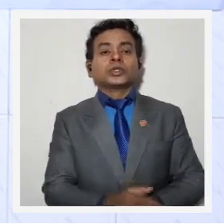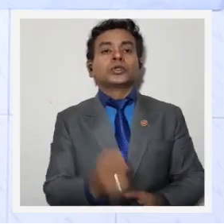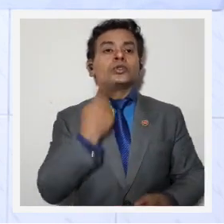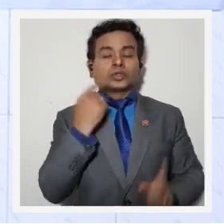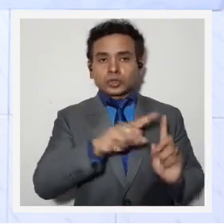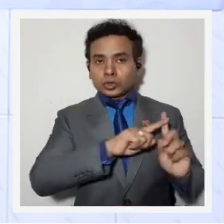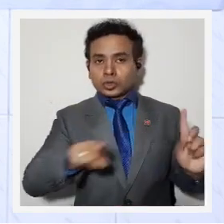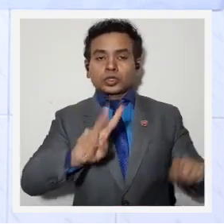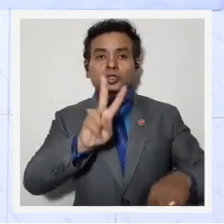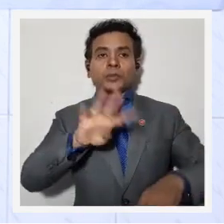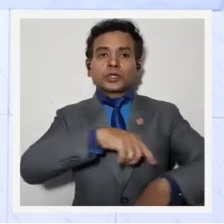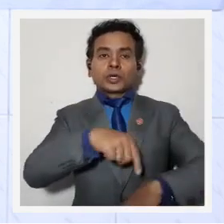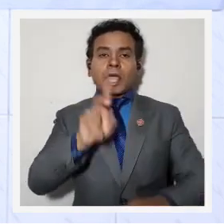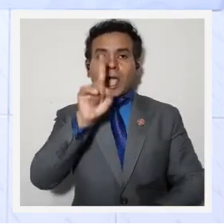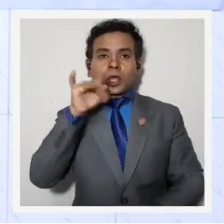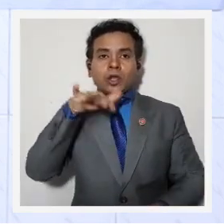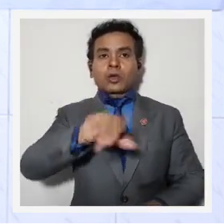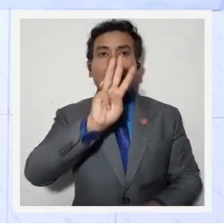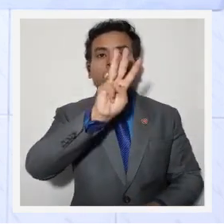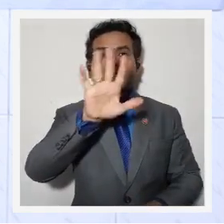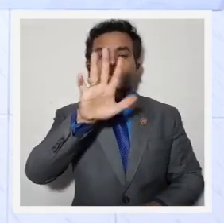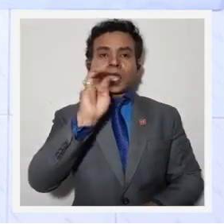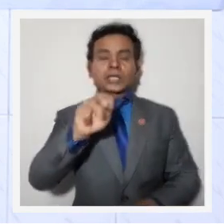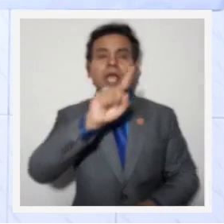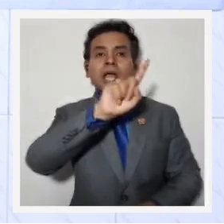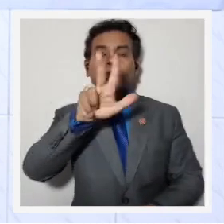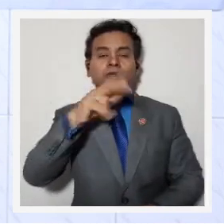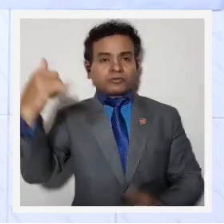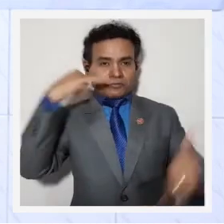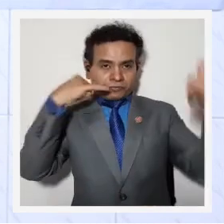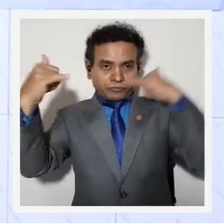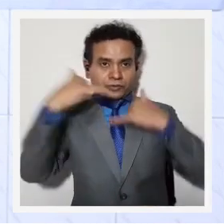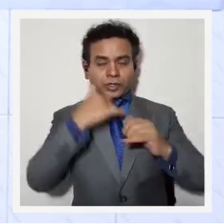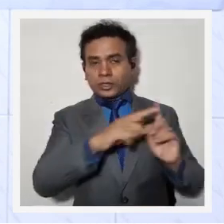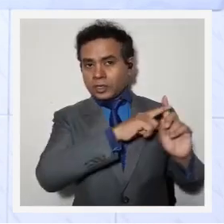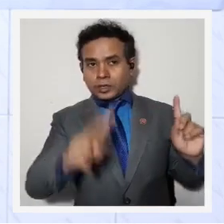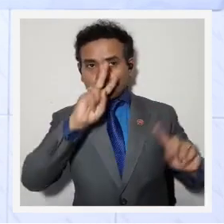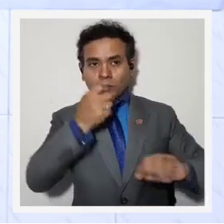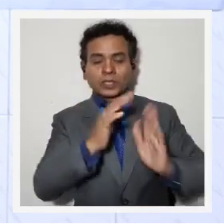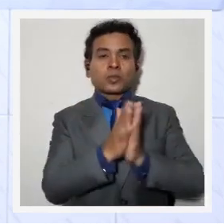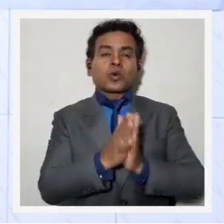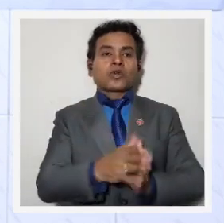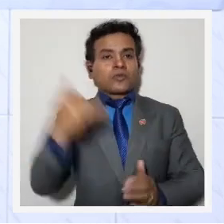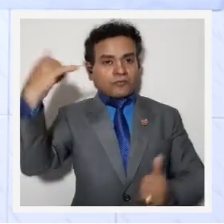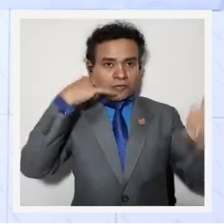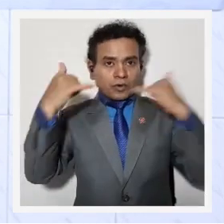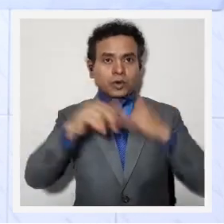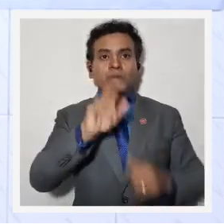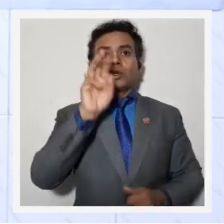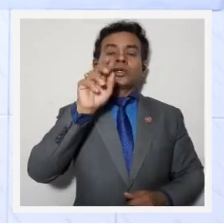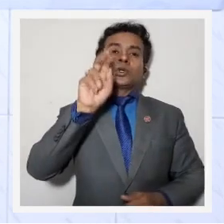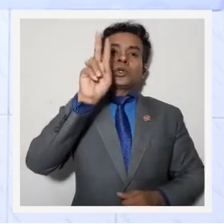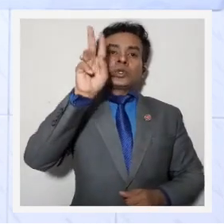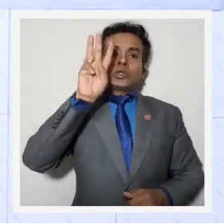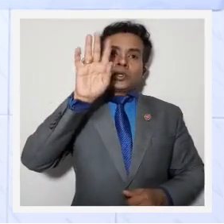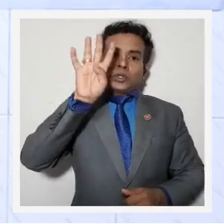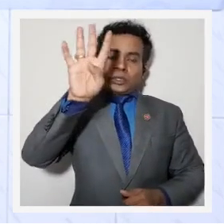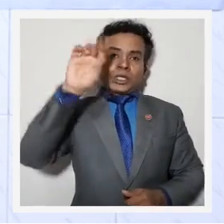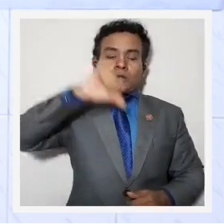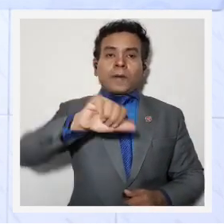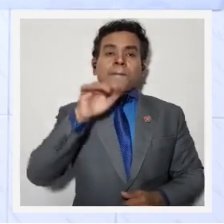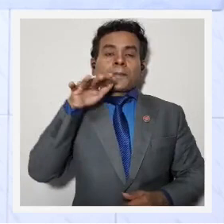আমাদের হটলাইনে স্বাস্থ্য পরামর্শ দেওয়ার প্রক্রিয়া চলমান ২৪ ঘন্টায় ফোন কল গ্রহণ করা হয়েছে